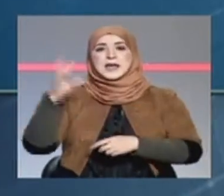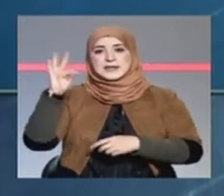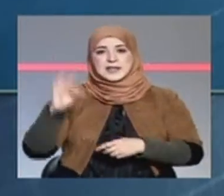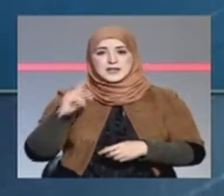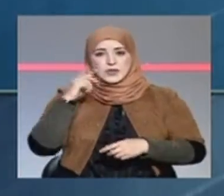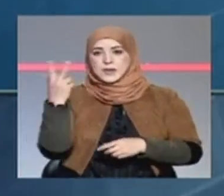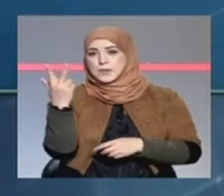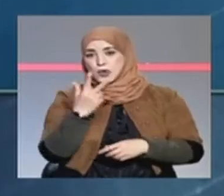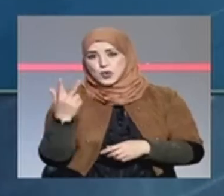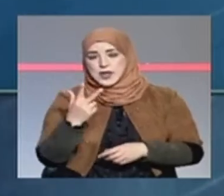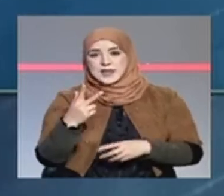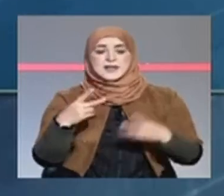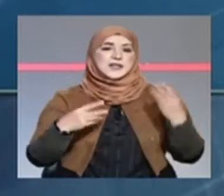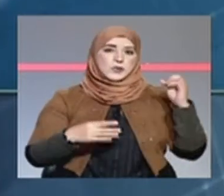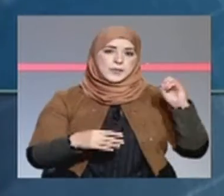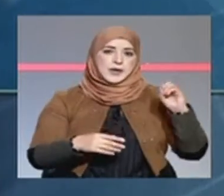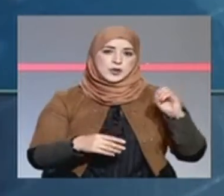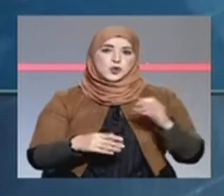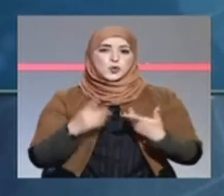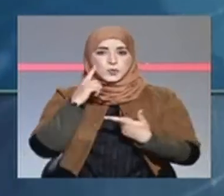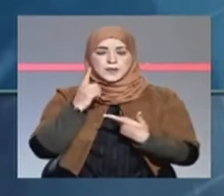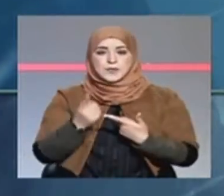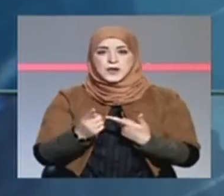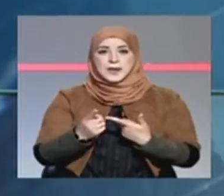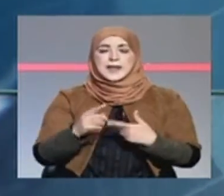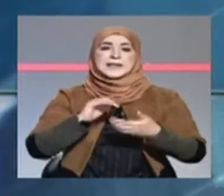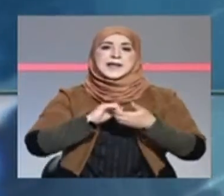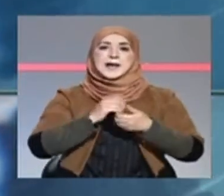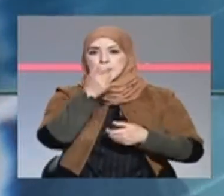بثلاثيه نظيفه على الاتحاد